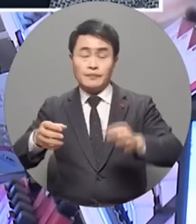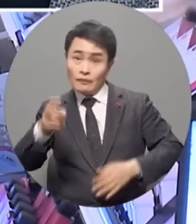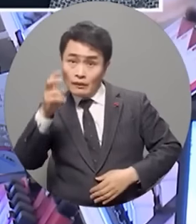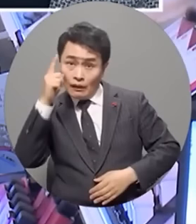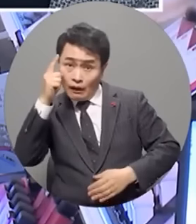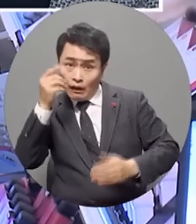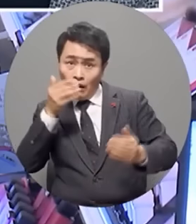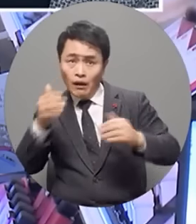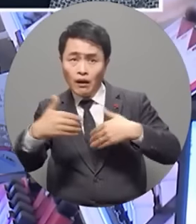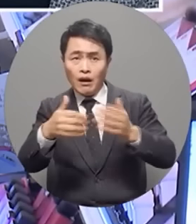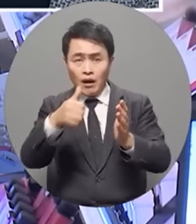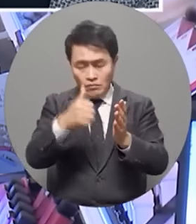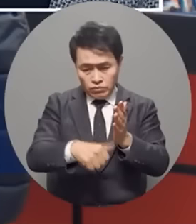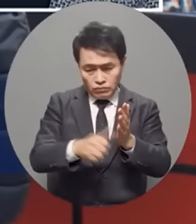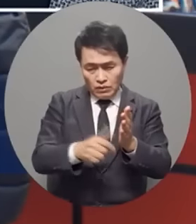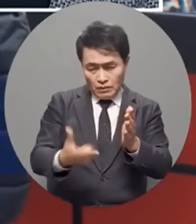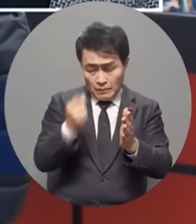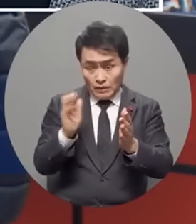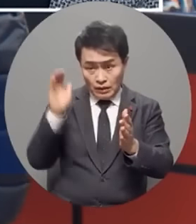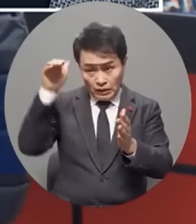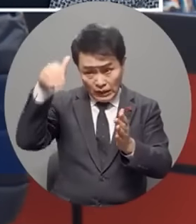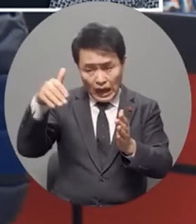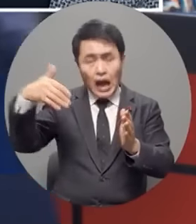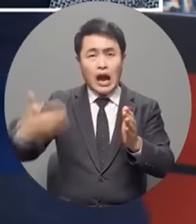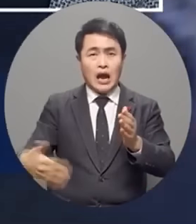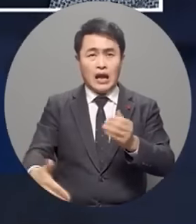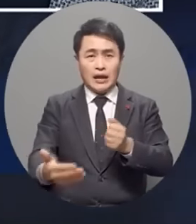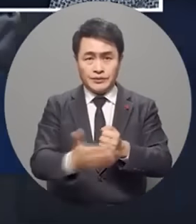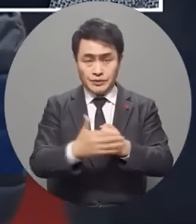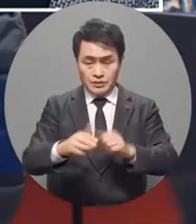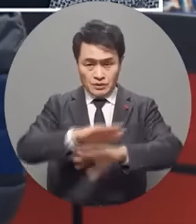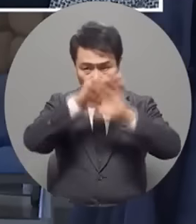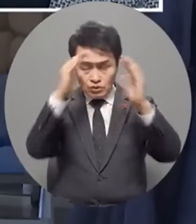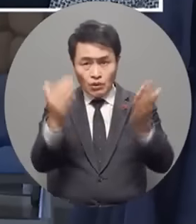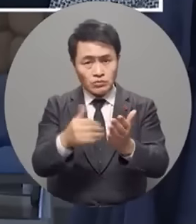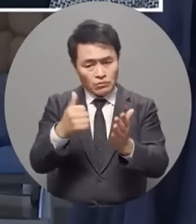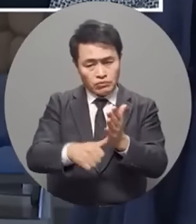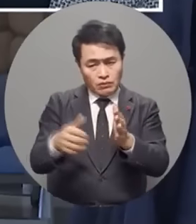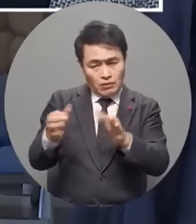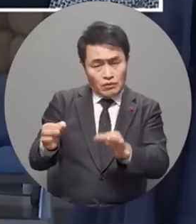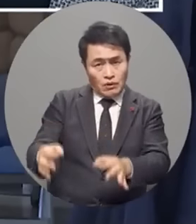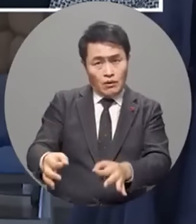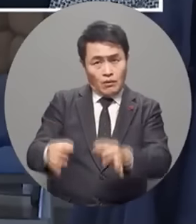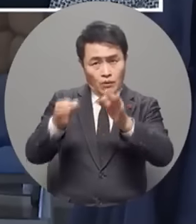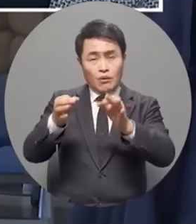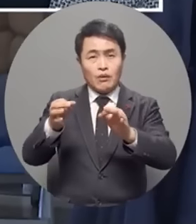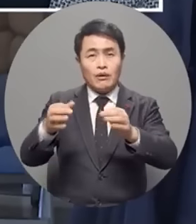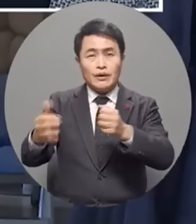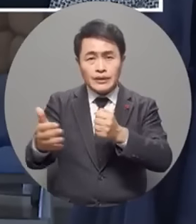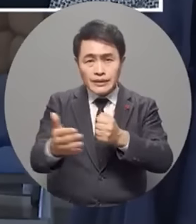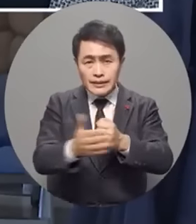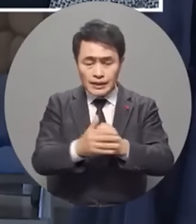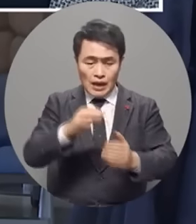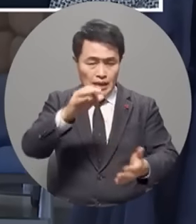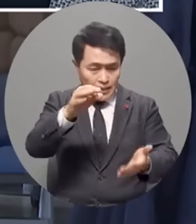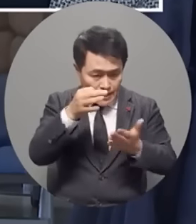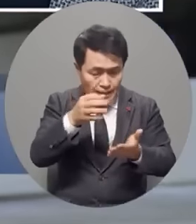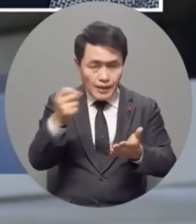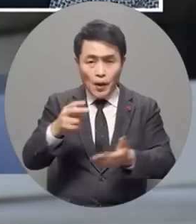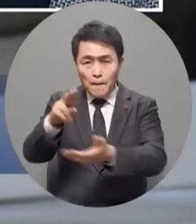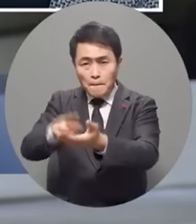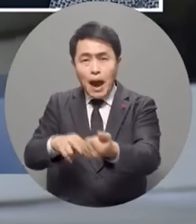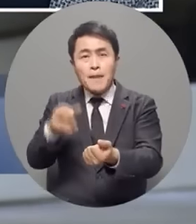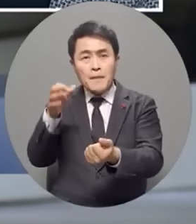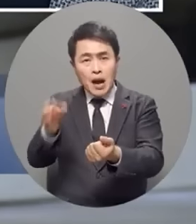달리 물가 상승이 빠르게 떨어지고 있지 않고 전반적으로 높아진 고물가 압력이 임금 또는 판매